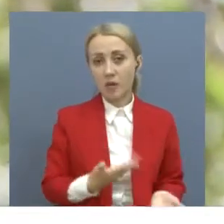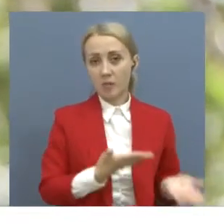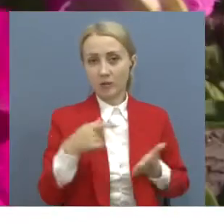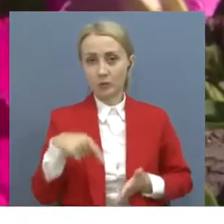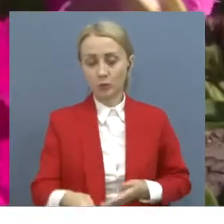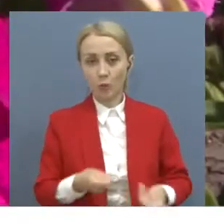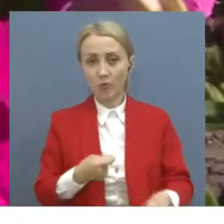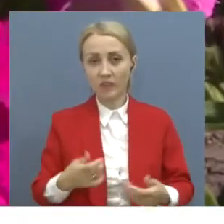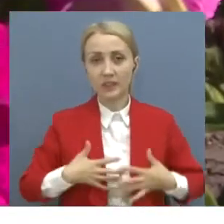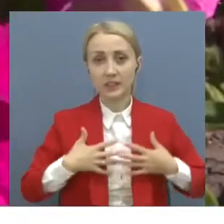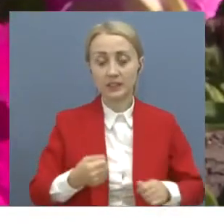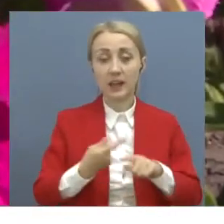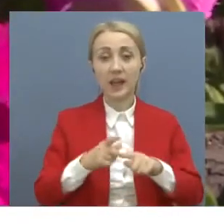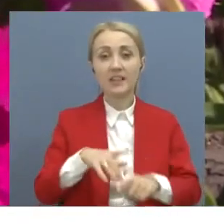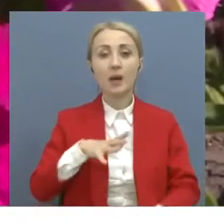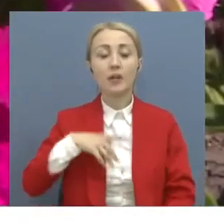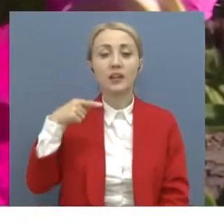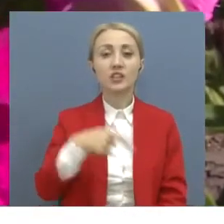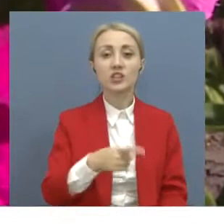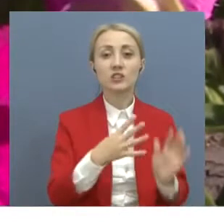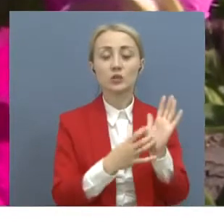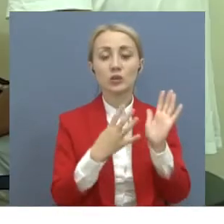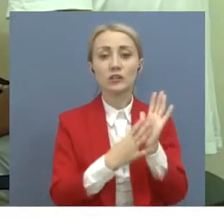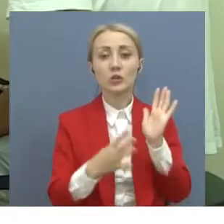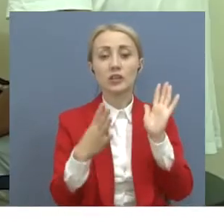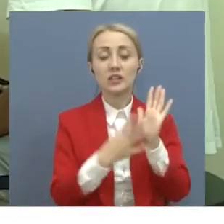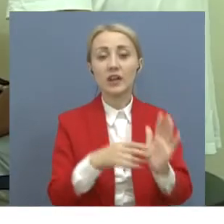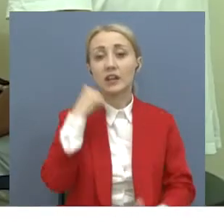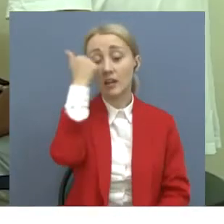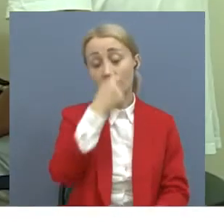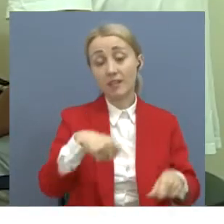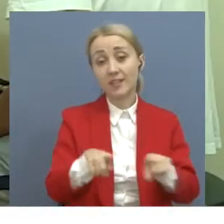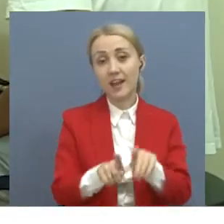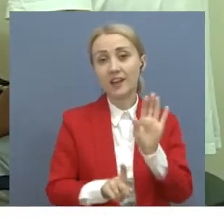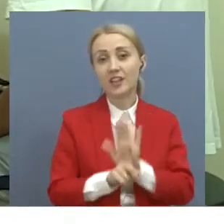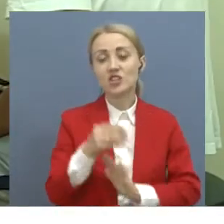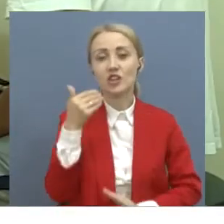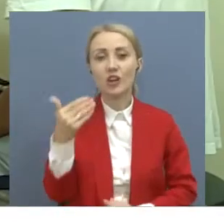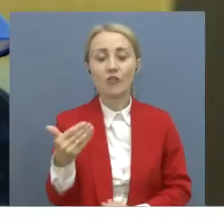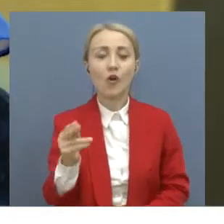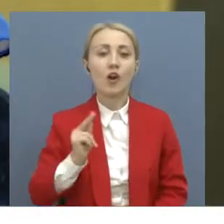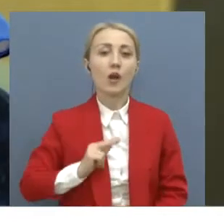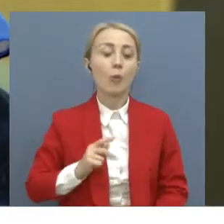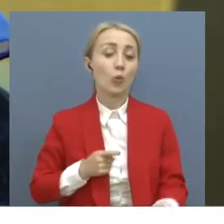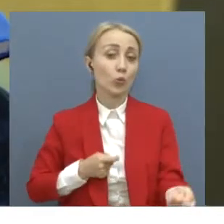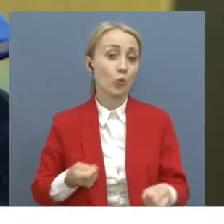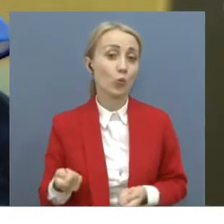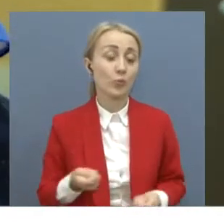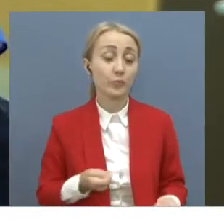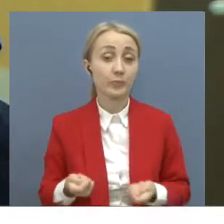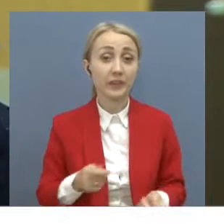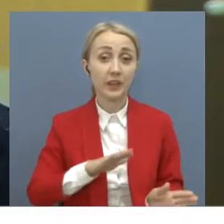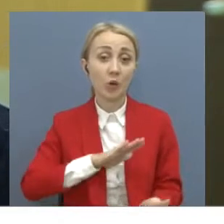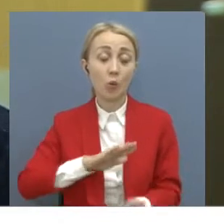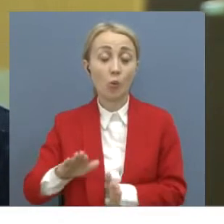кандидаттық диссертация жазады. Абзалжанның мақсаты Шалғайдағы елді мекен тұрғындарына медициналық көмектің қолжетімді болуын қамтамасыз ету